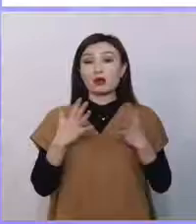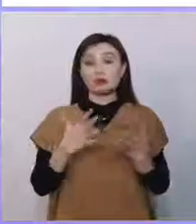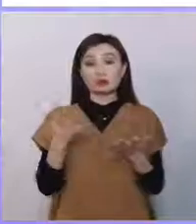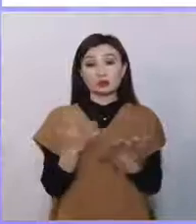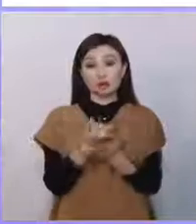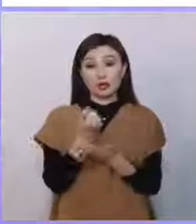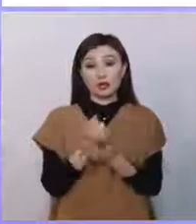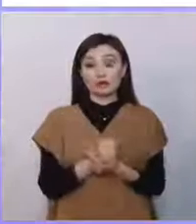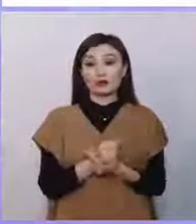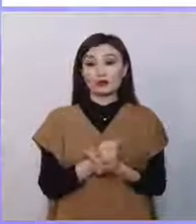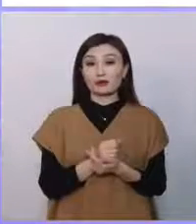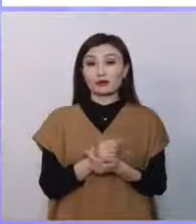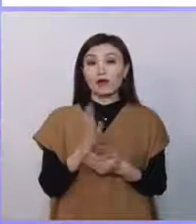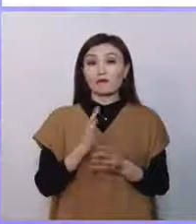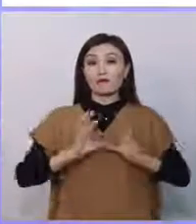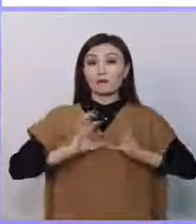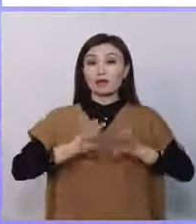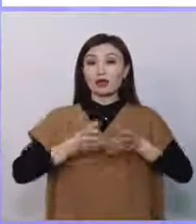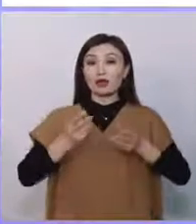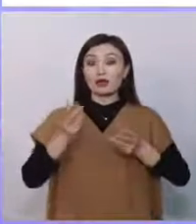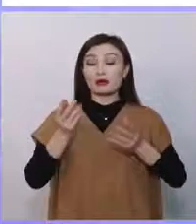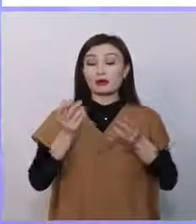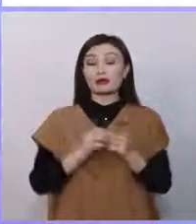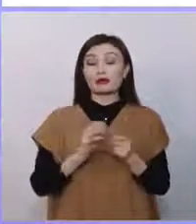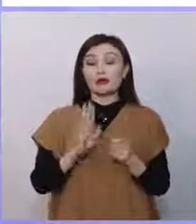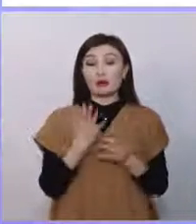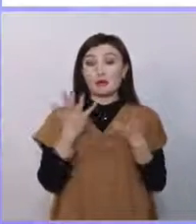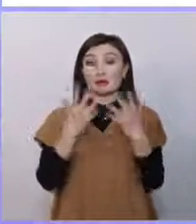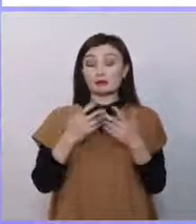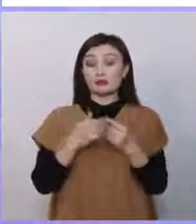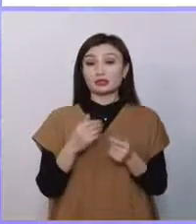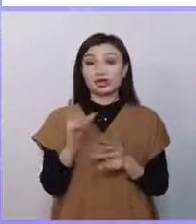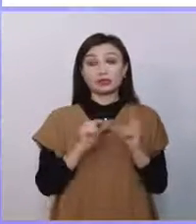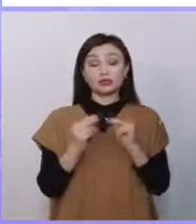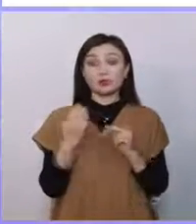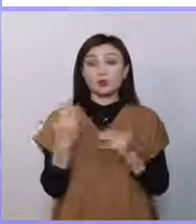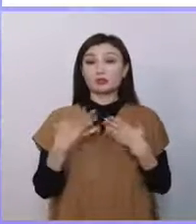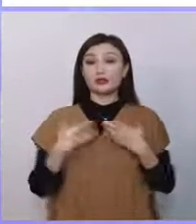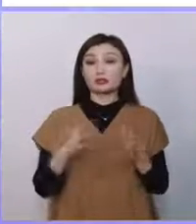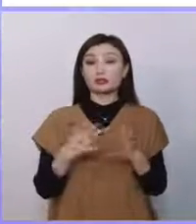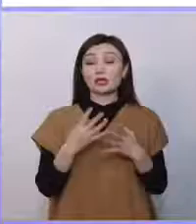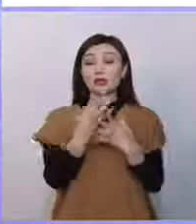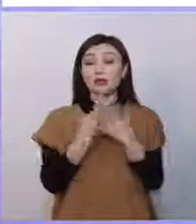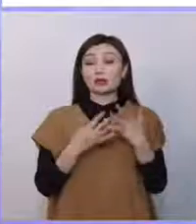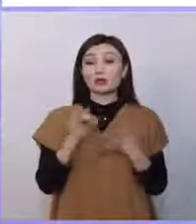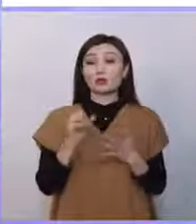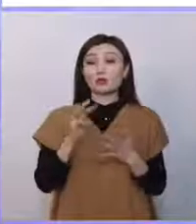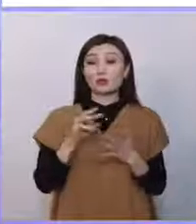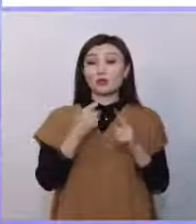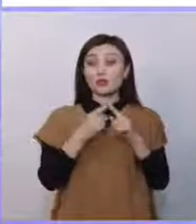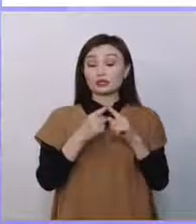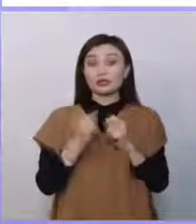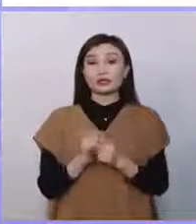успехов в мире математики считается что пифагор открыл таблицу умножения